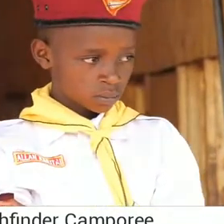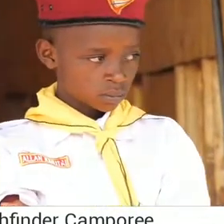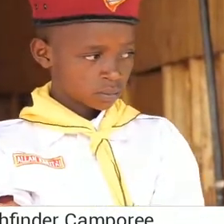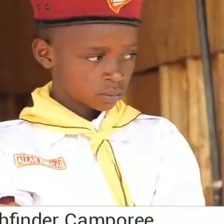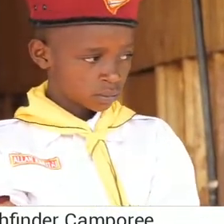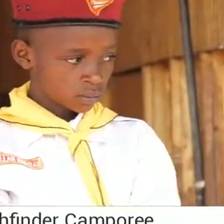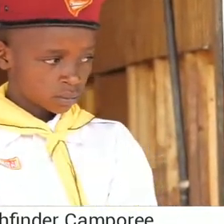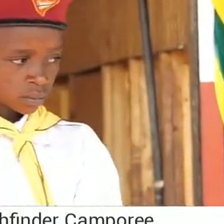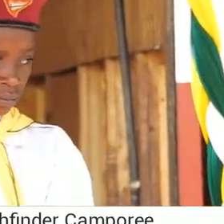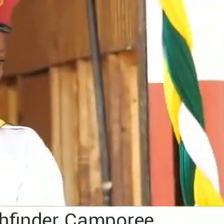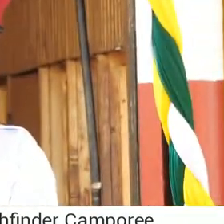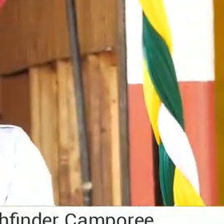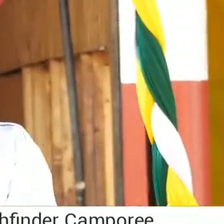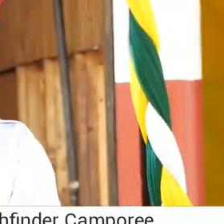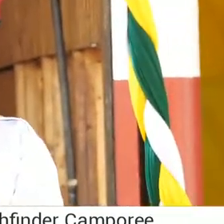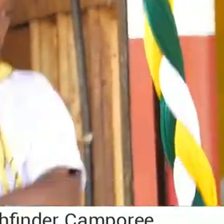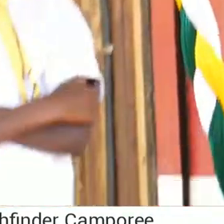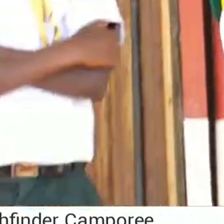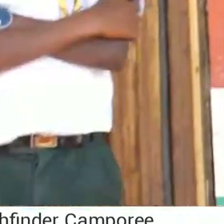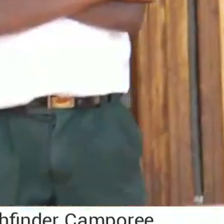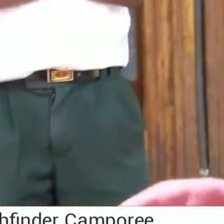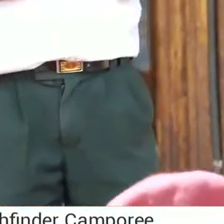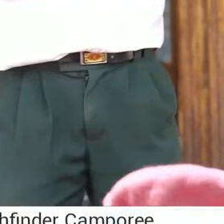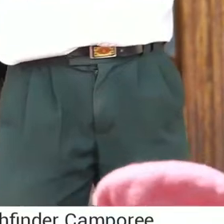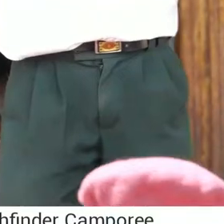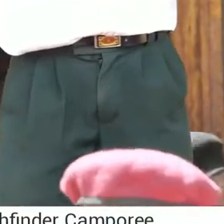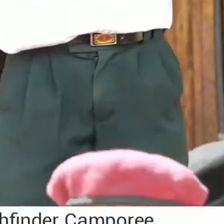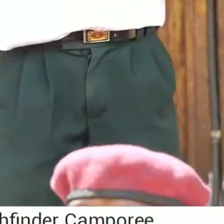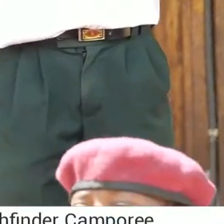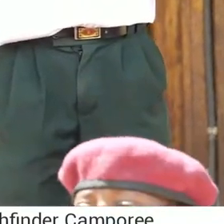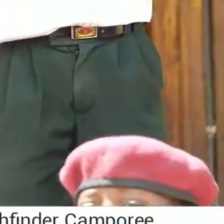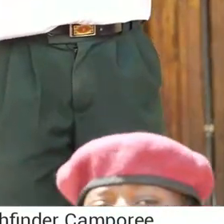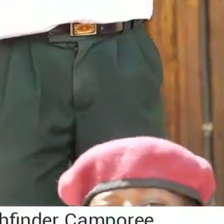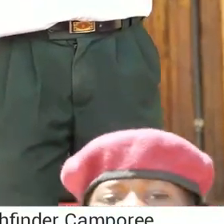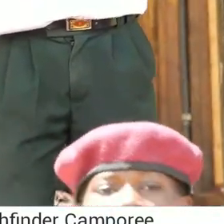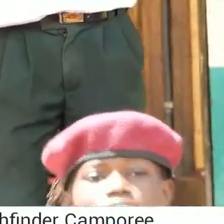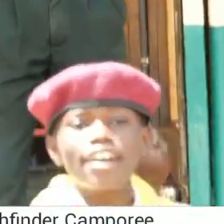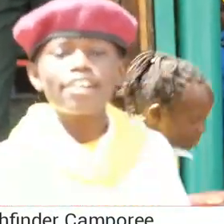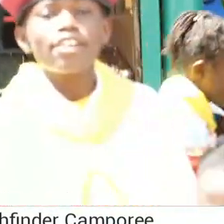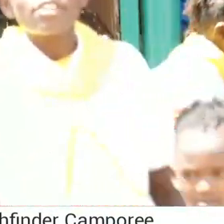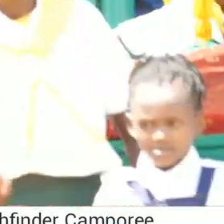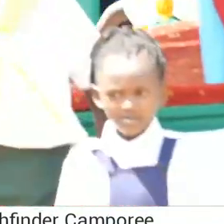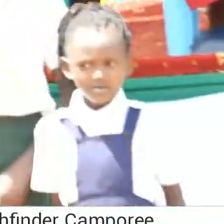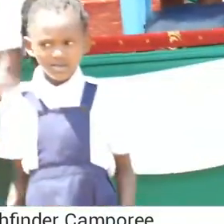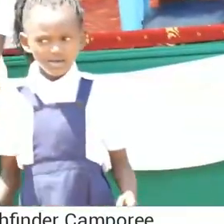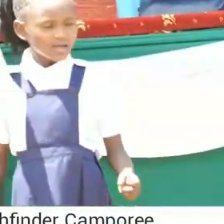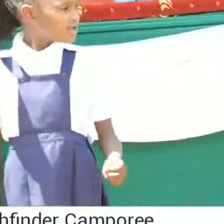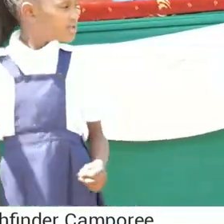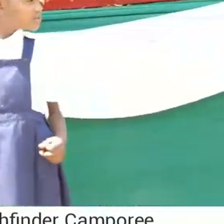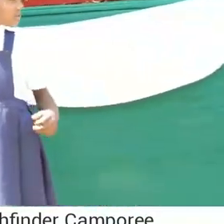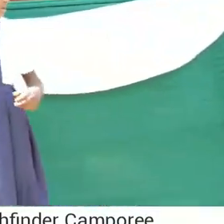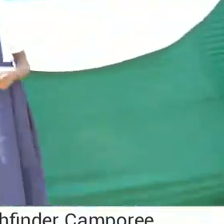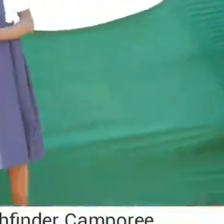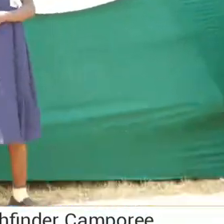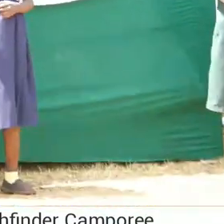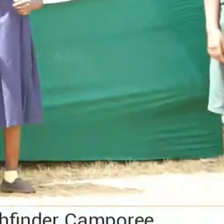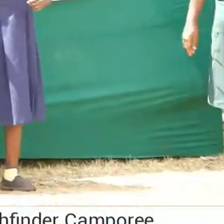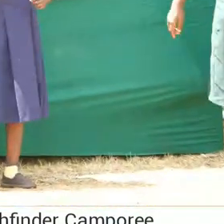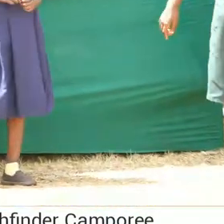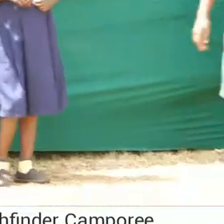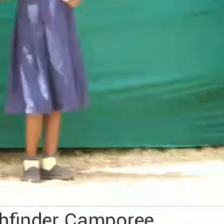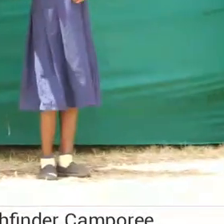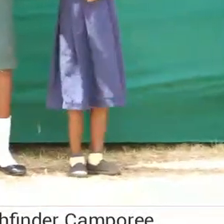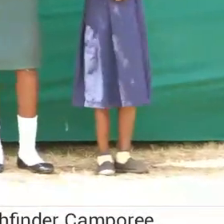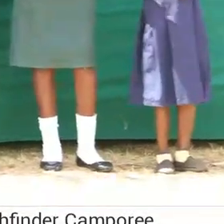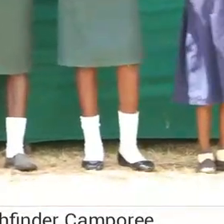Imeanza tumetoka kituoni, imani tunayo bandarini tutafika. Tukiwa na Yesu kwenye safari